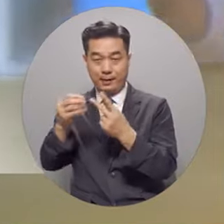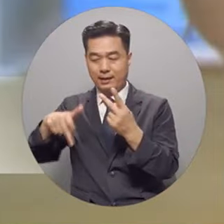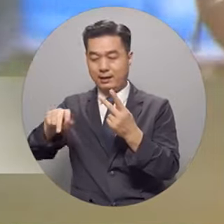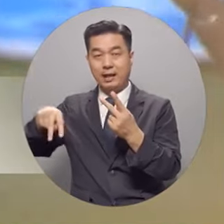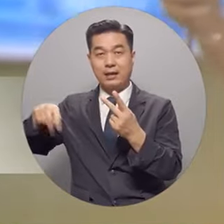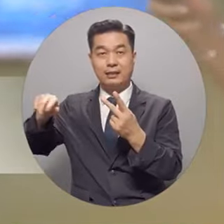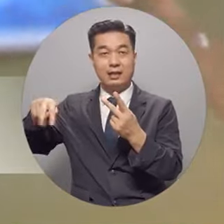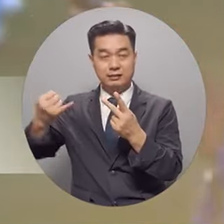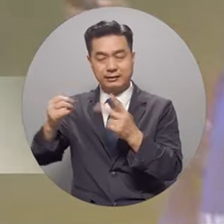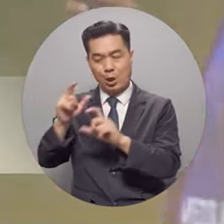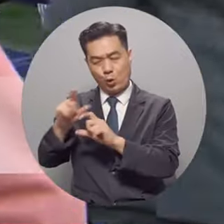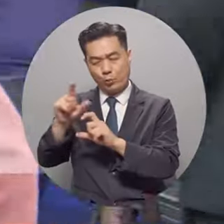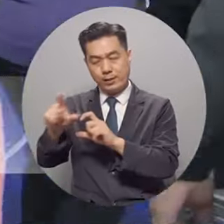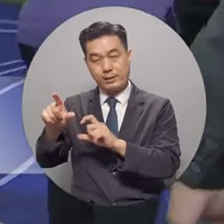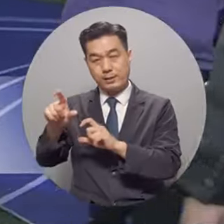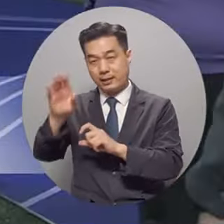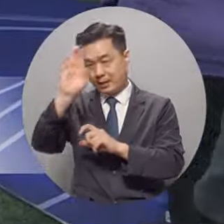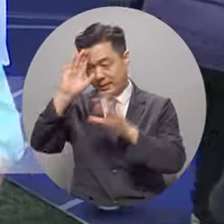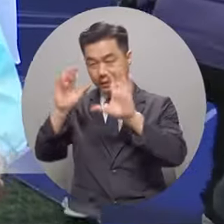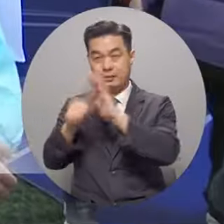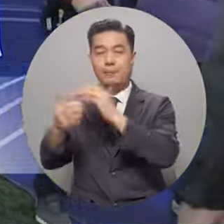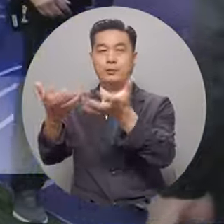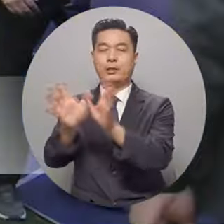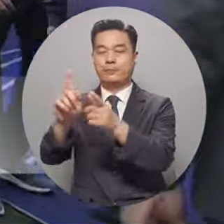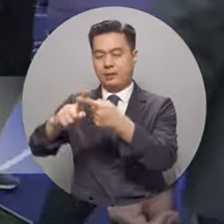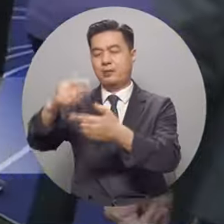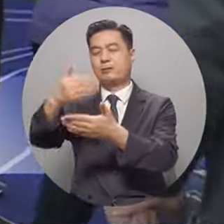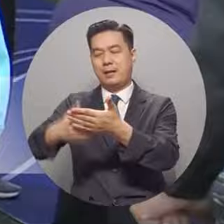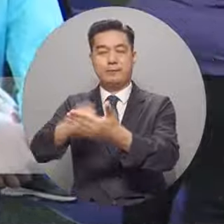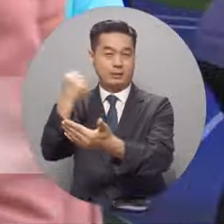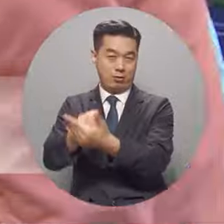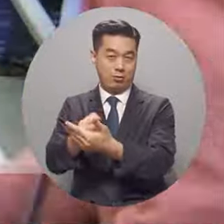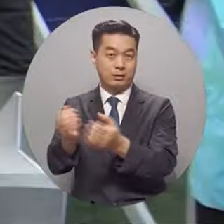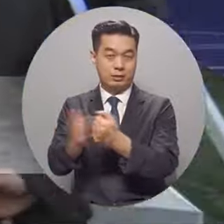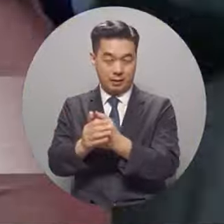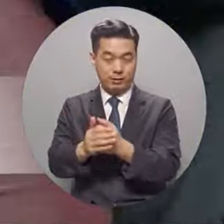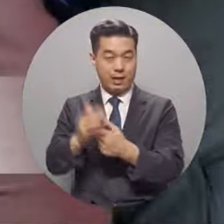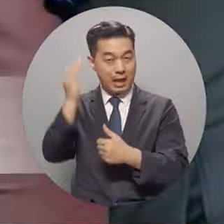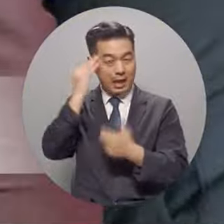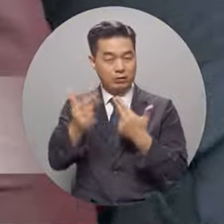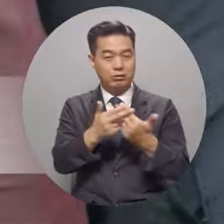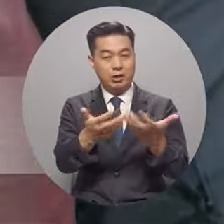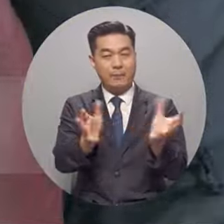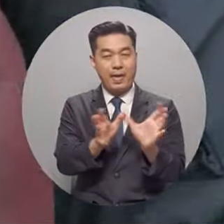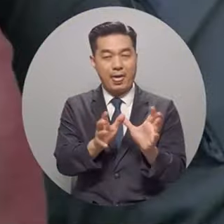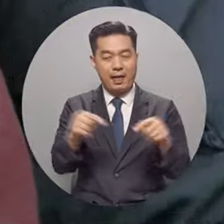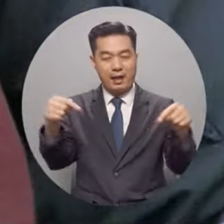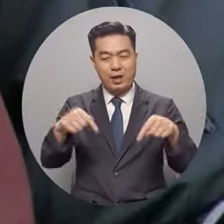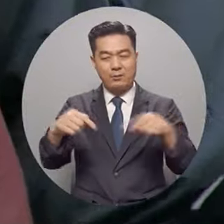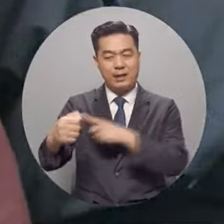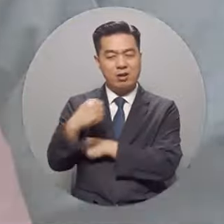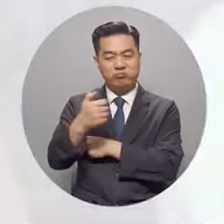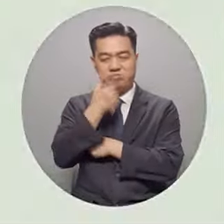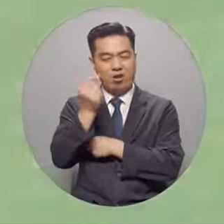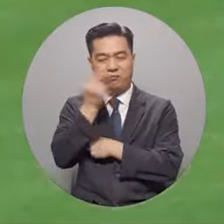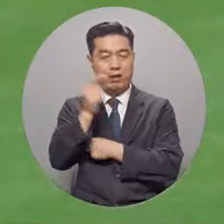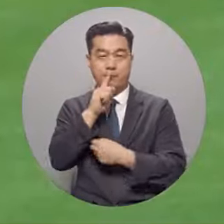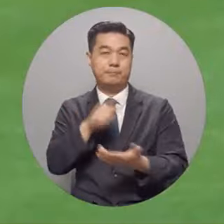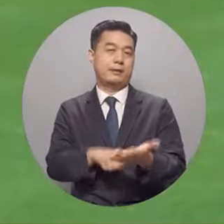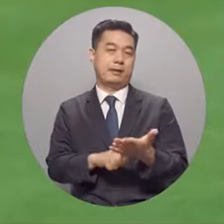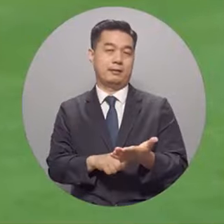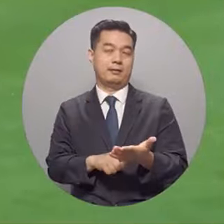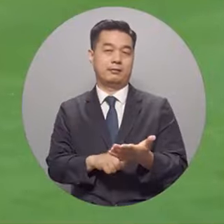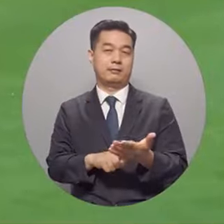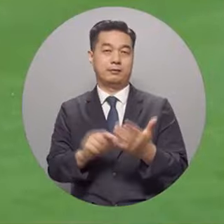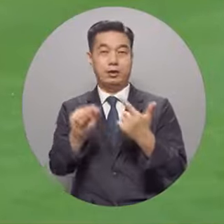감독은 고민 끝에 이라크 대표팀 잔류를 선택하면서 협회의 부족한 협상력만 고스란히 드러났습니다.